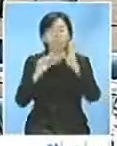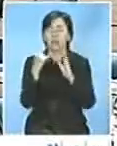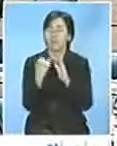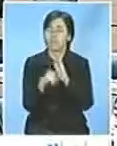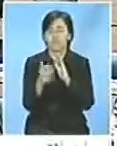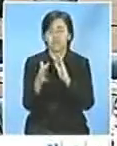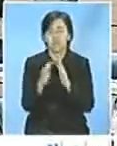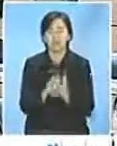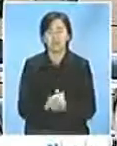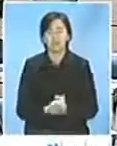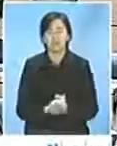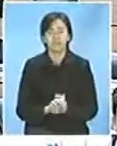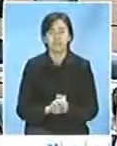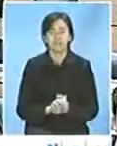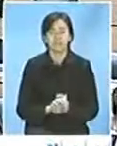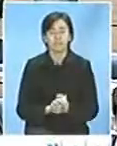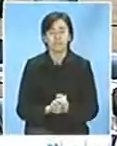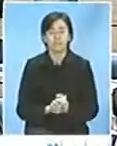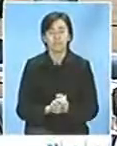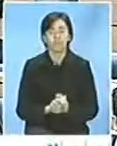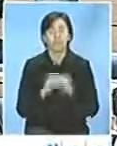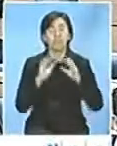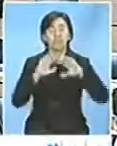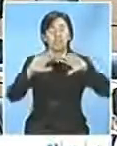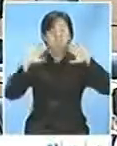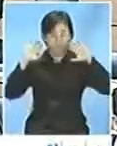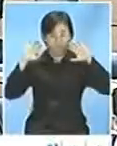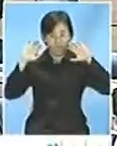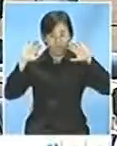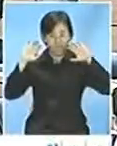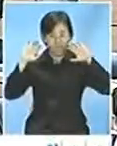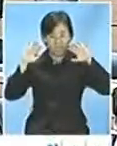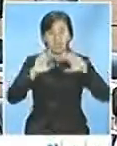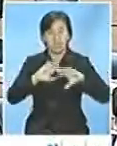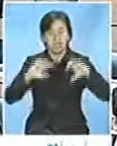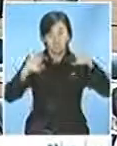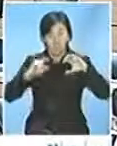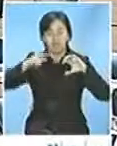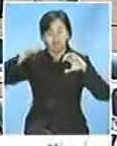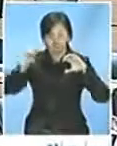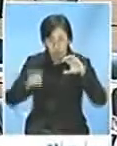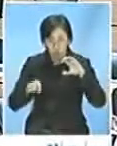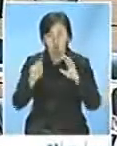ดแต่ว่าในที่สุดรัฐบาลต้องออกพ